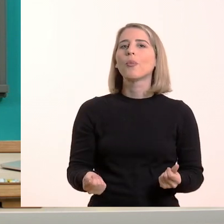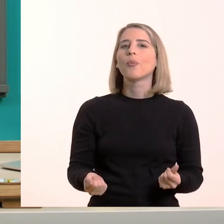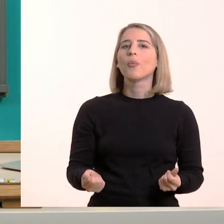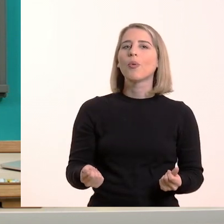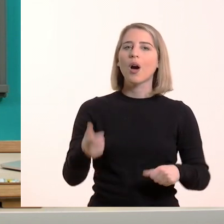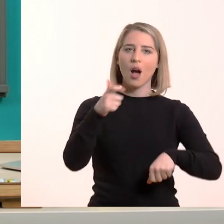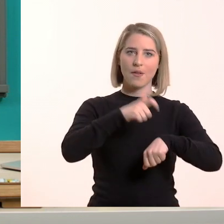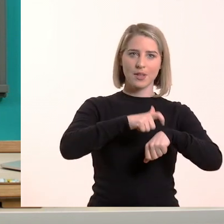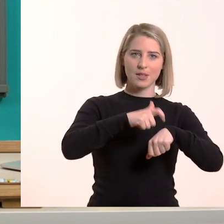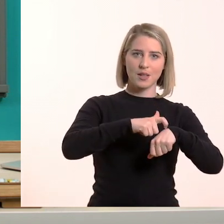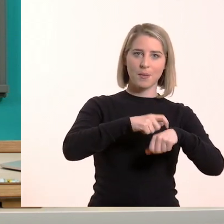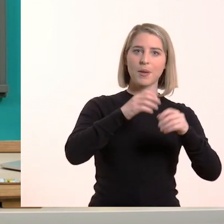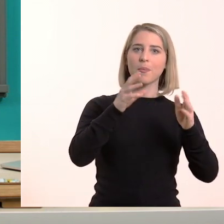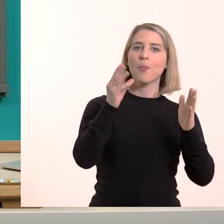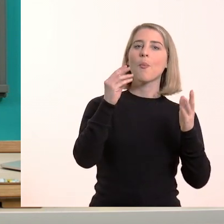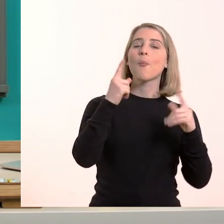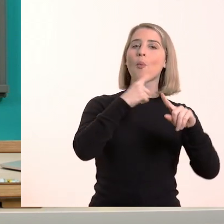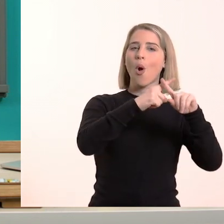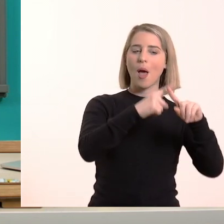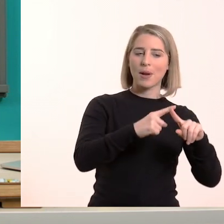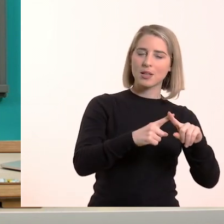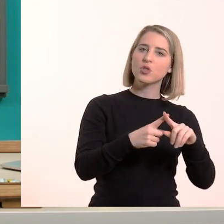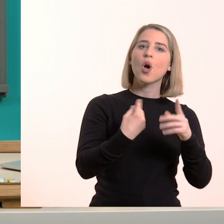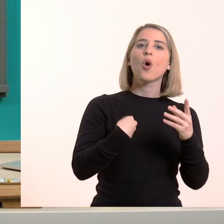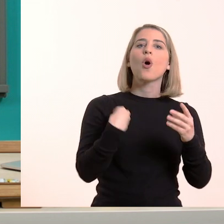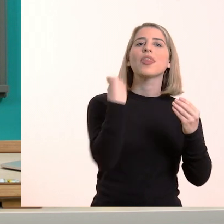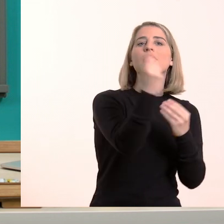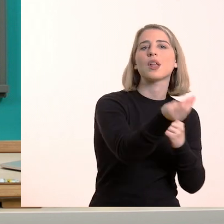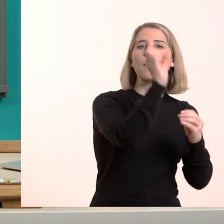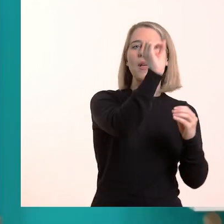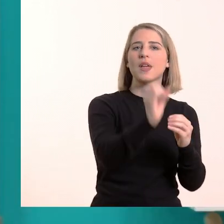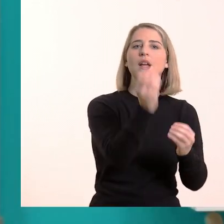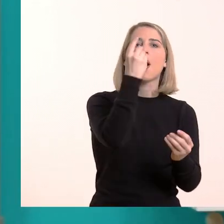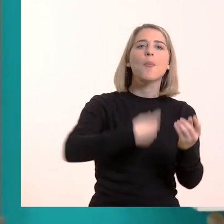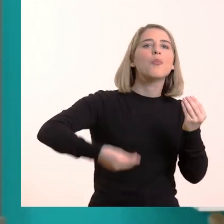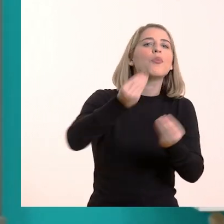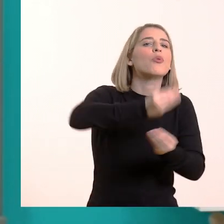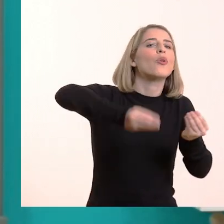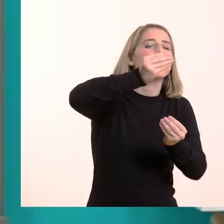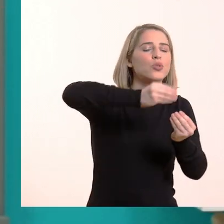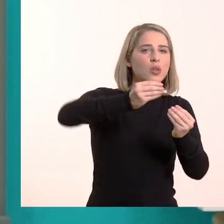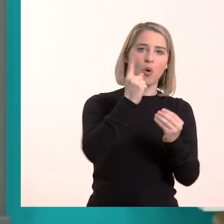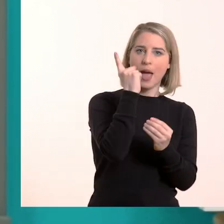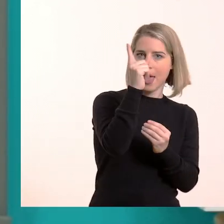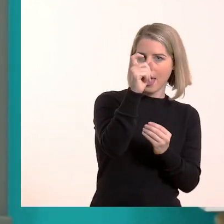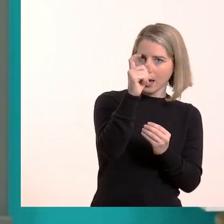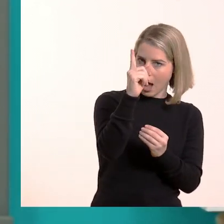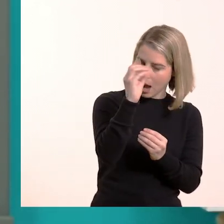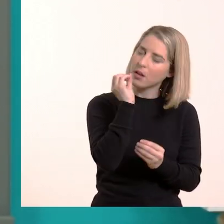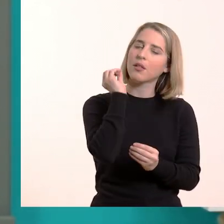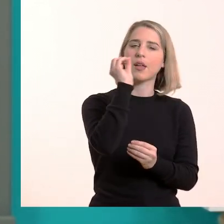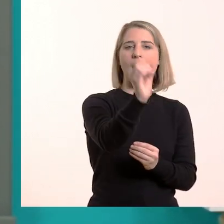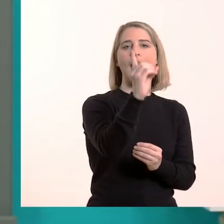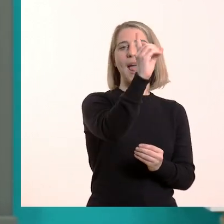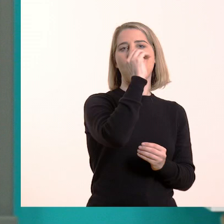πολλαπλασιάζουμε, προσθέτουμε τόσα μηδενικά όσα έχει ο πολλαπλασιαστής. Ένα έχει το 10, ένα μηδενικό. 2 το 100,